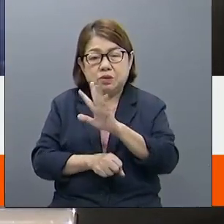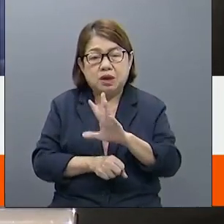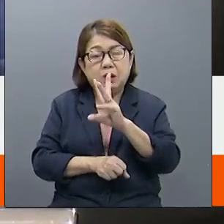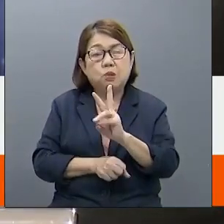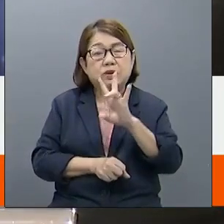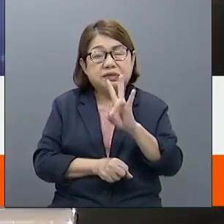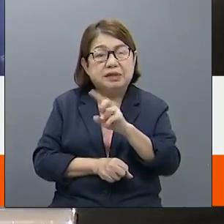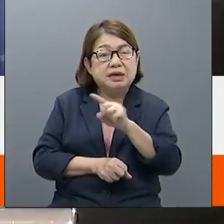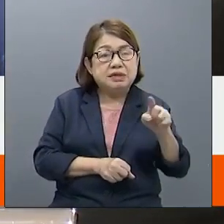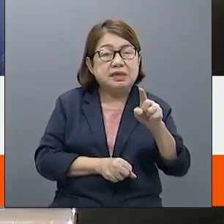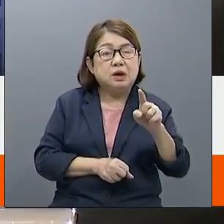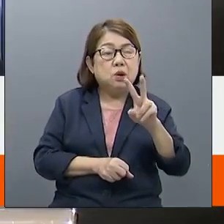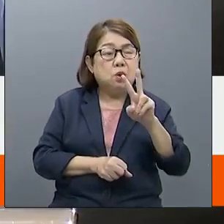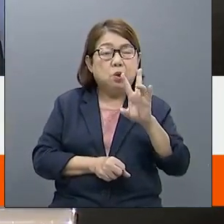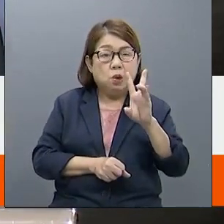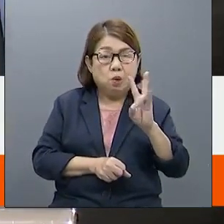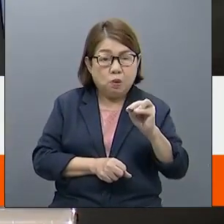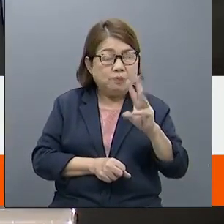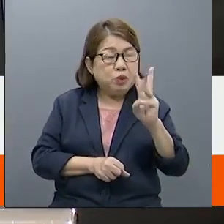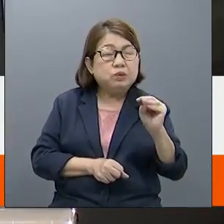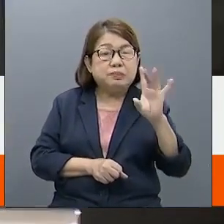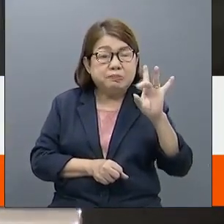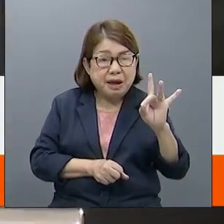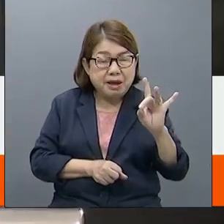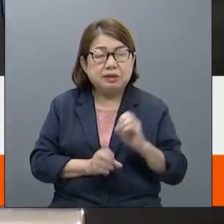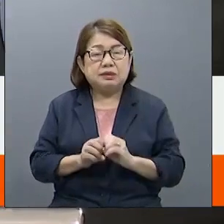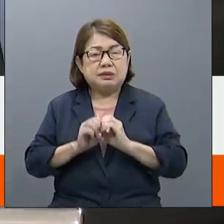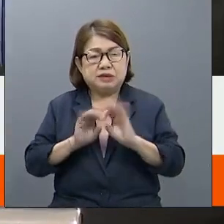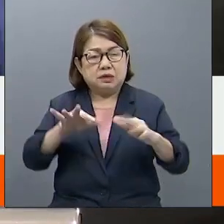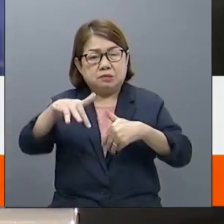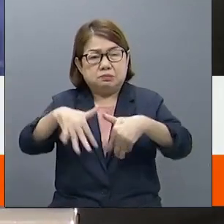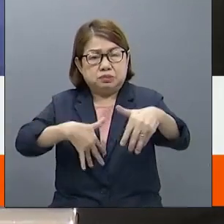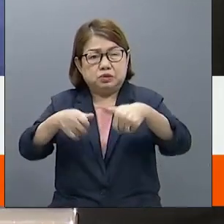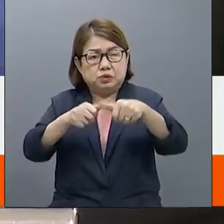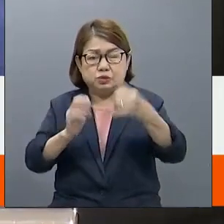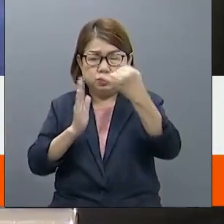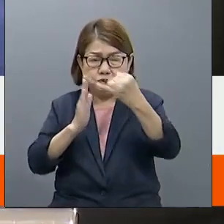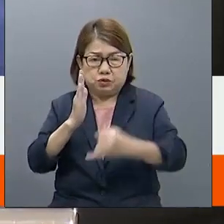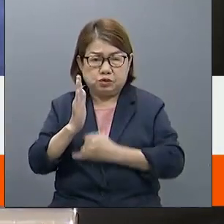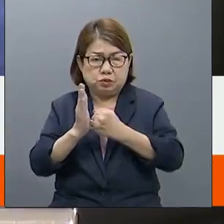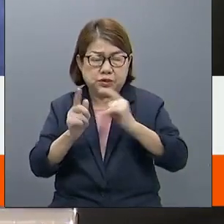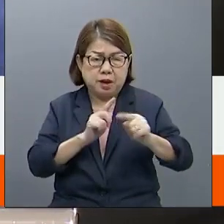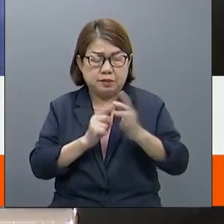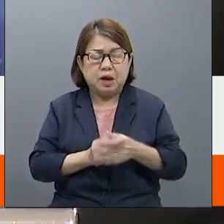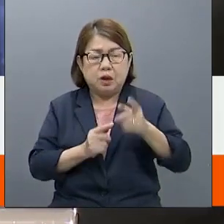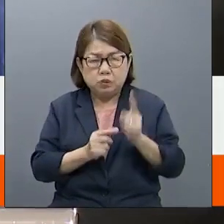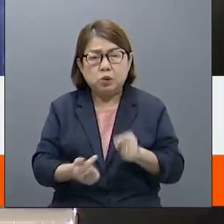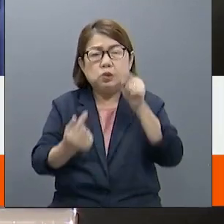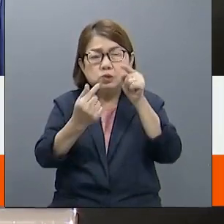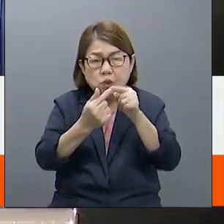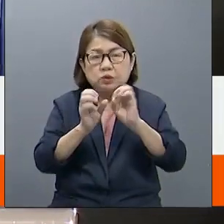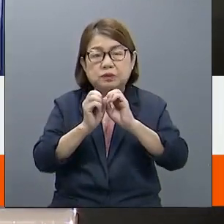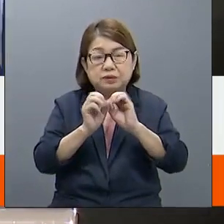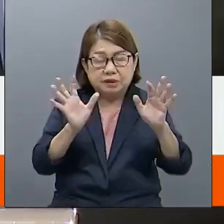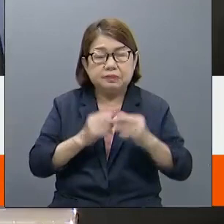เพื่อให้เกิดผลว่าการตอบสนองพี่น้องประชาชนจะได้มีประสิทธิภาพมากขึ้น